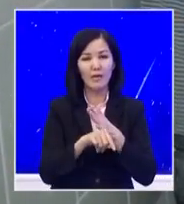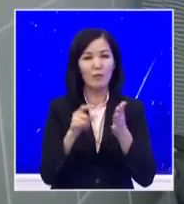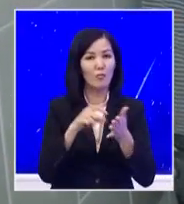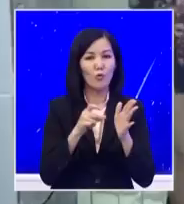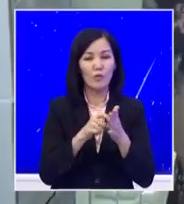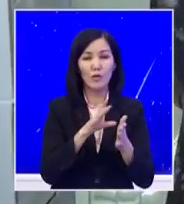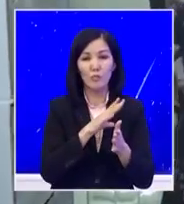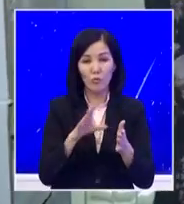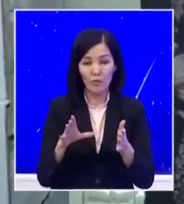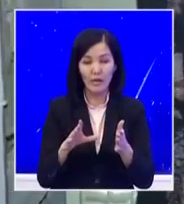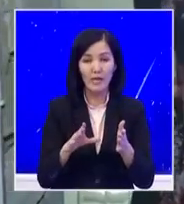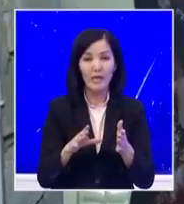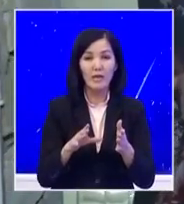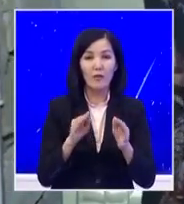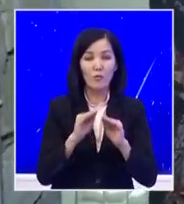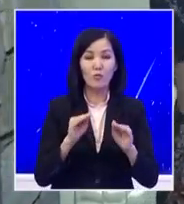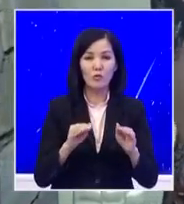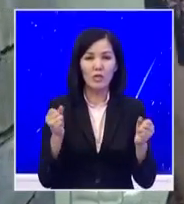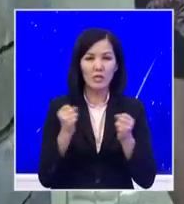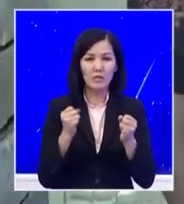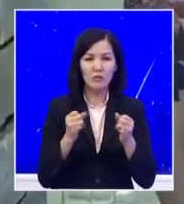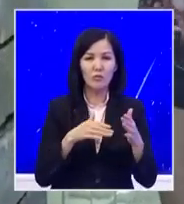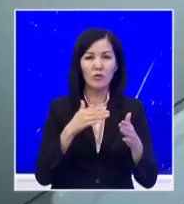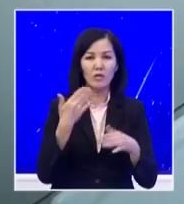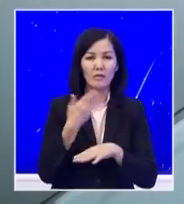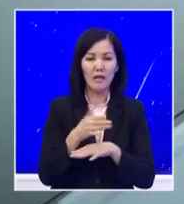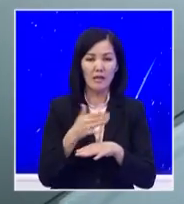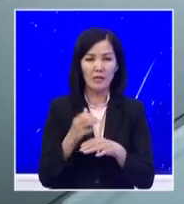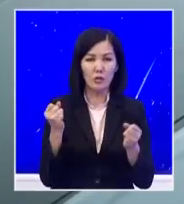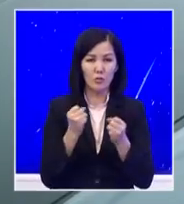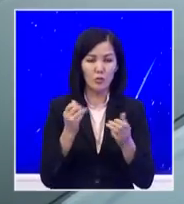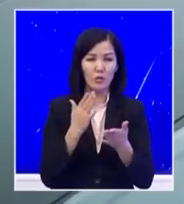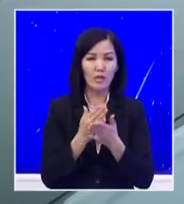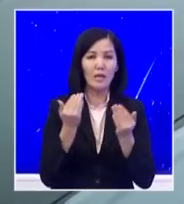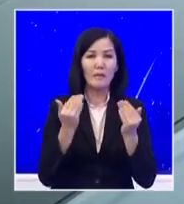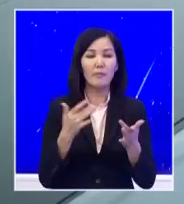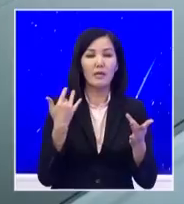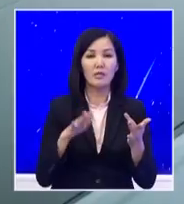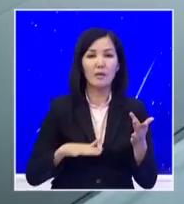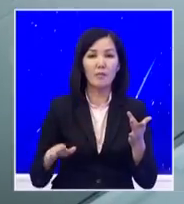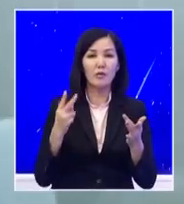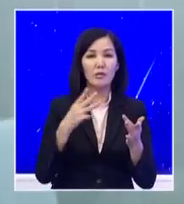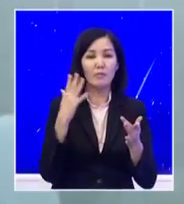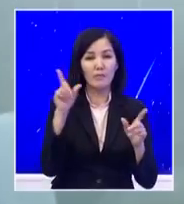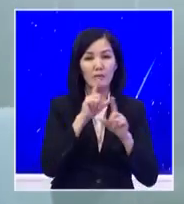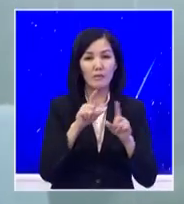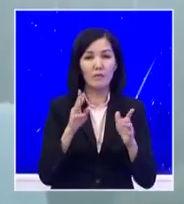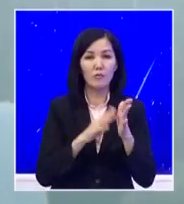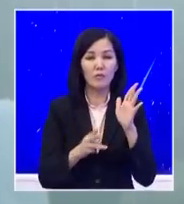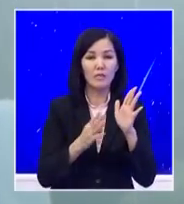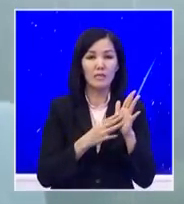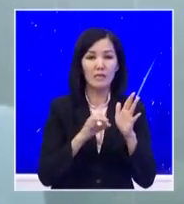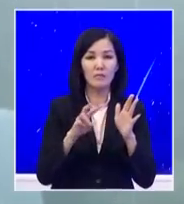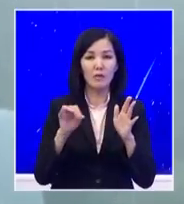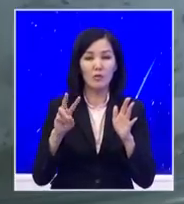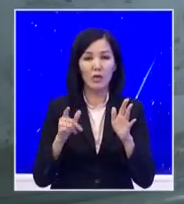бөлмелер қарастырылмаған. Оқушылар қыстың күні сыртқа шығып суыққа тоңатын. Биыл Жамбыл ауданындағы 25 мектепке 98 миллион